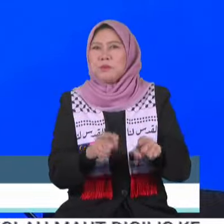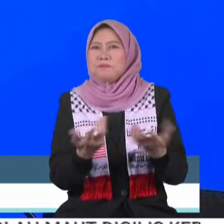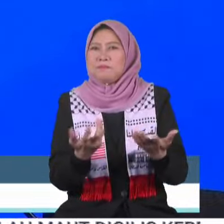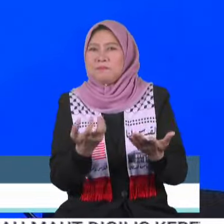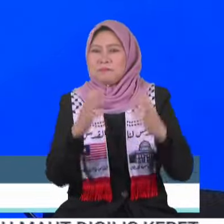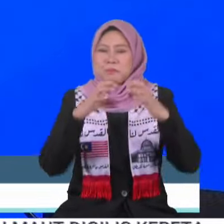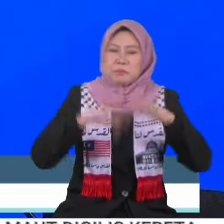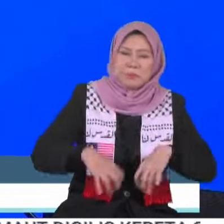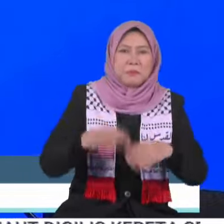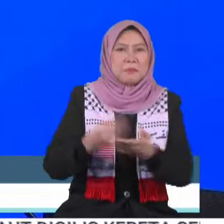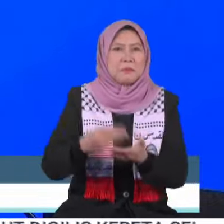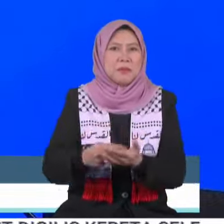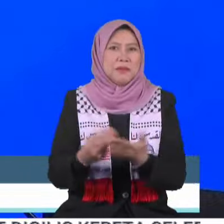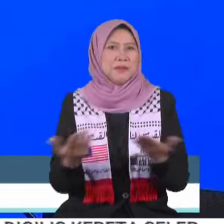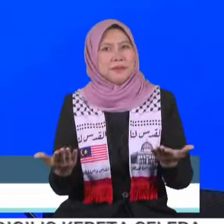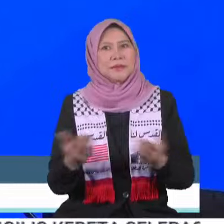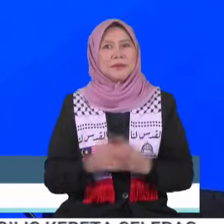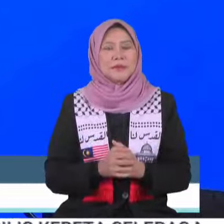ataupun kesilapan-kesilapan mereka